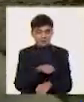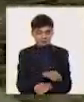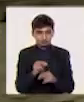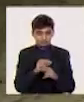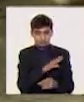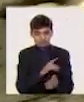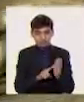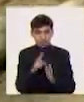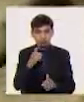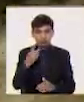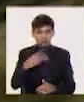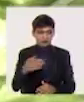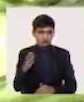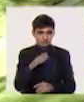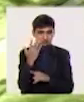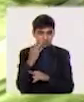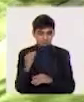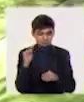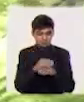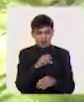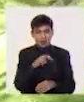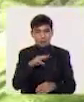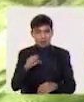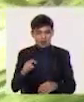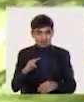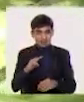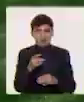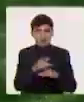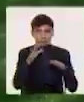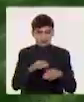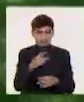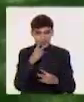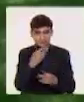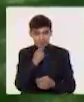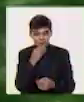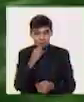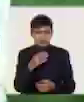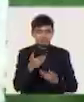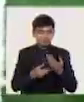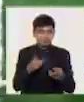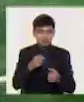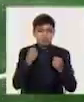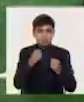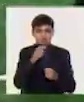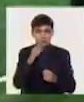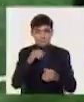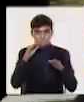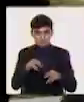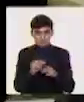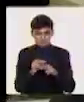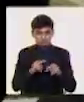саны 120 ағаш отырғызылған аулаға Алмалы ауданының символын белгілеп, жаяу жүргіншілер жолын жөндеп, спорттық алаңды да